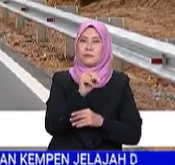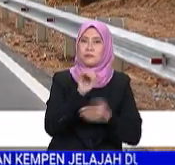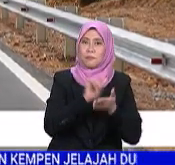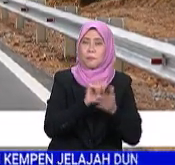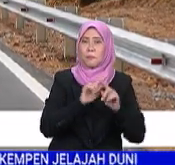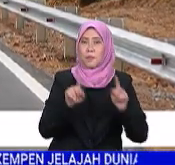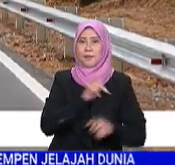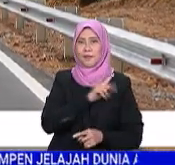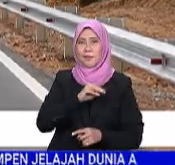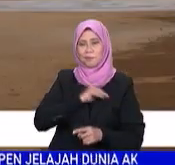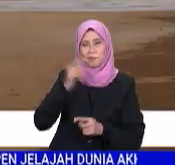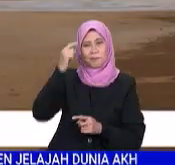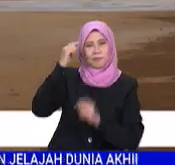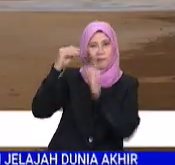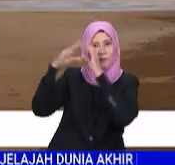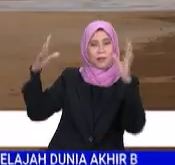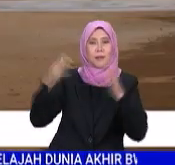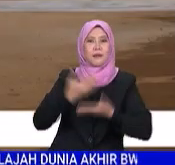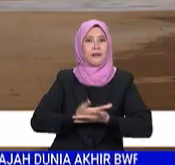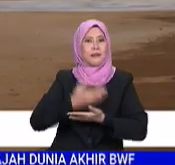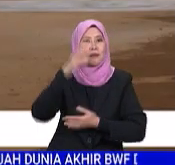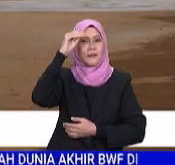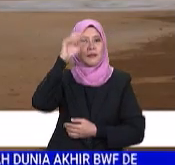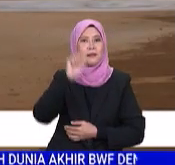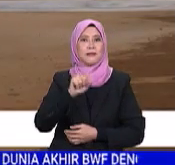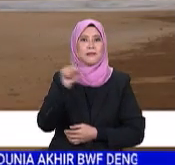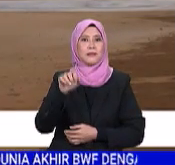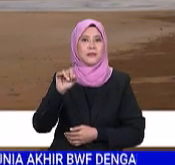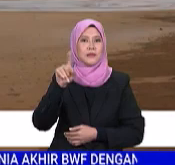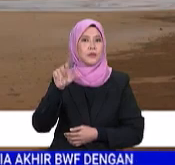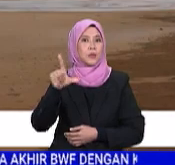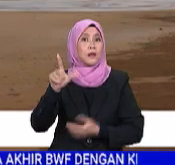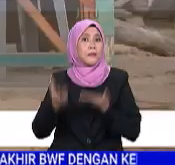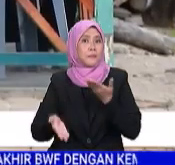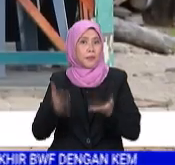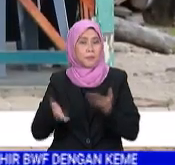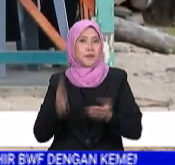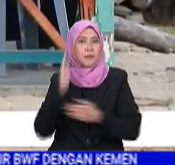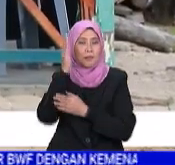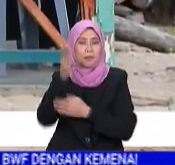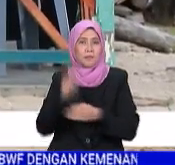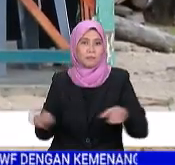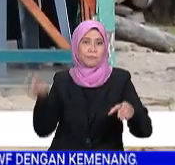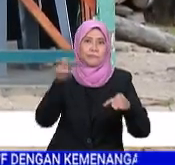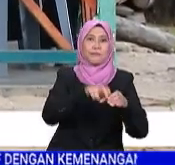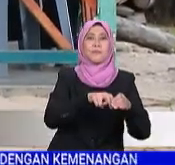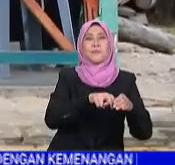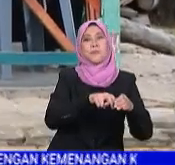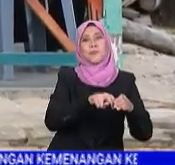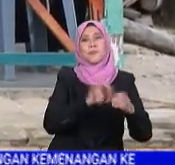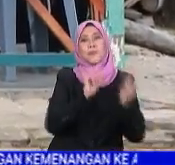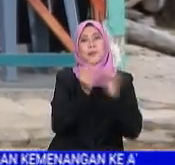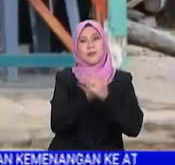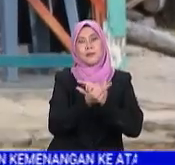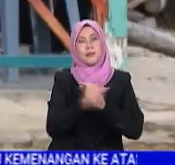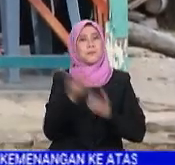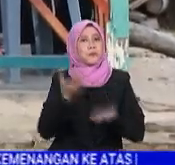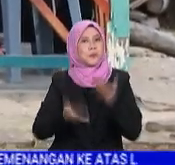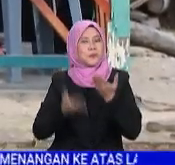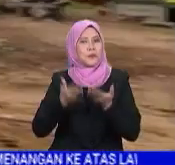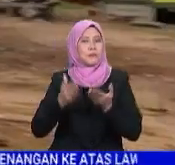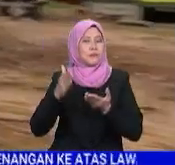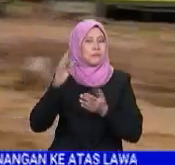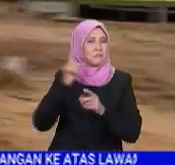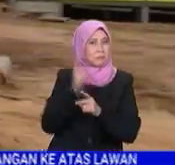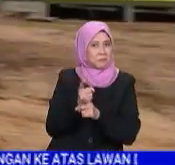ketemu menteri turun memberi bayangan anak lelakinya Azizul adonan mungkin akan menjadi pengganti bayangan mungkin